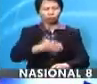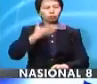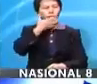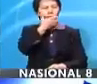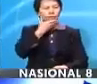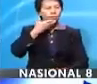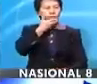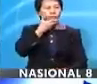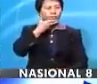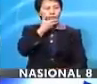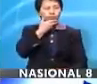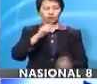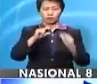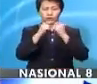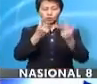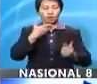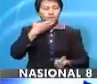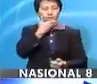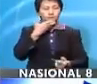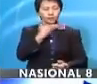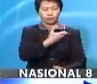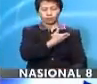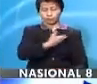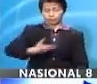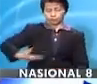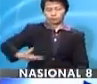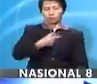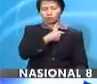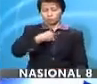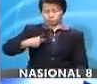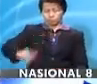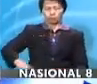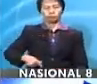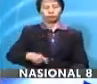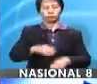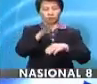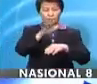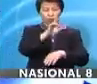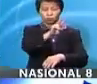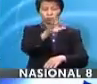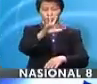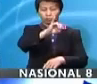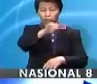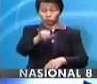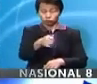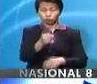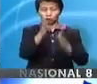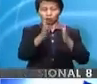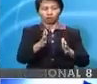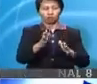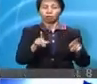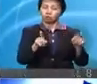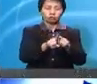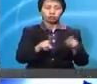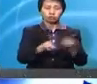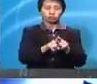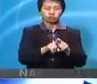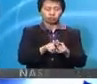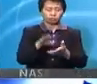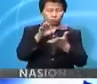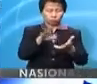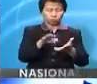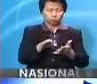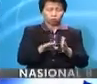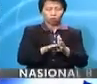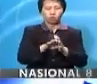muda. Golongan belia di Beijing dengan kepadatan penduduk lebih 25 juta orang tidak ketinggalan dalam menyumbang